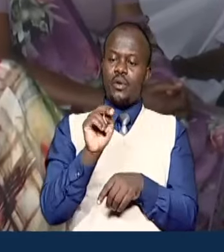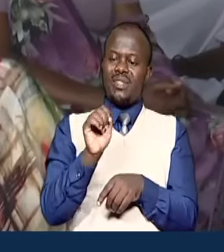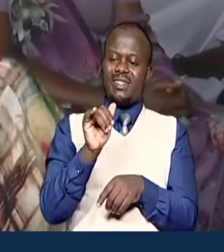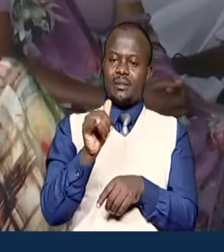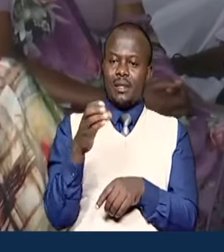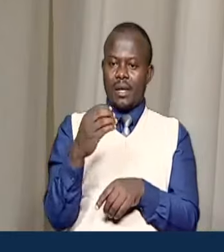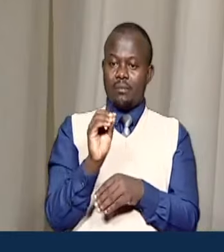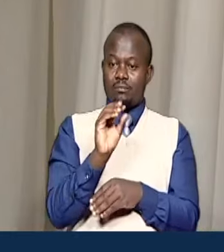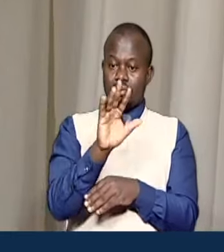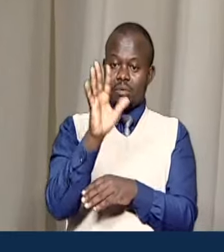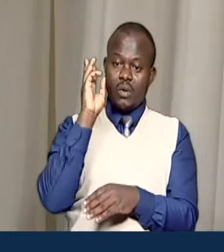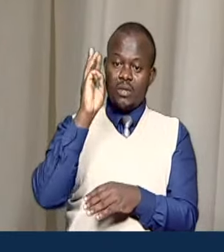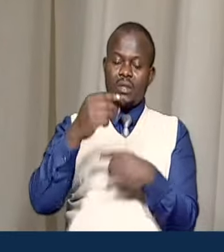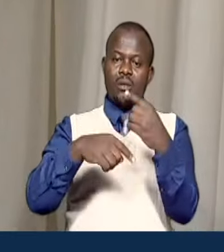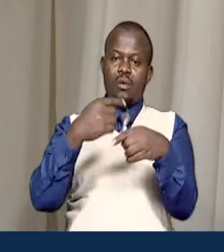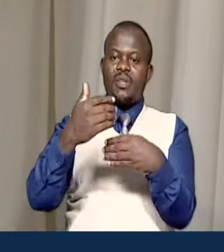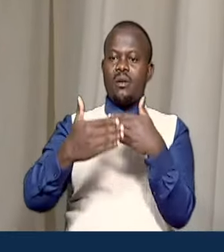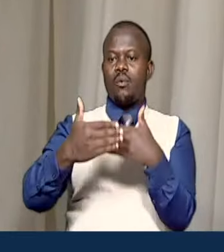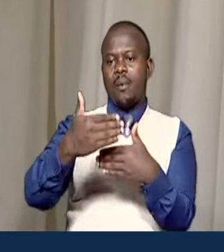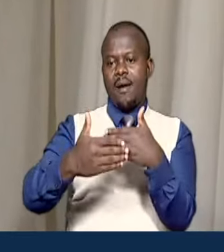Rumuri tuzakomeza kubaba hafi.